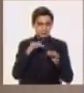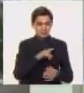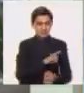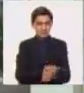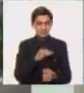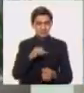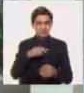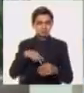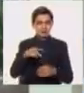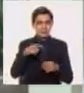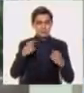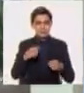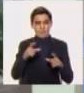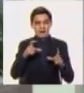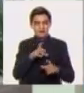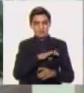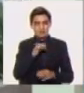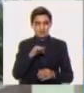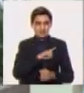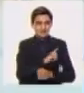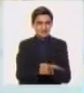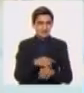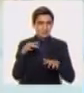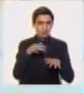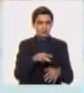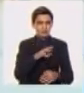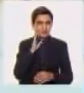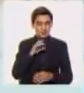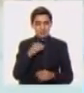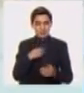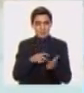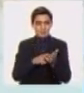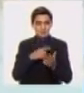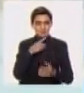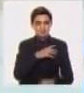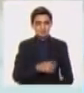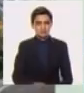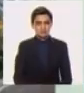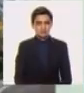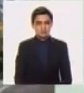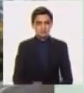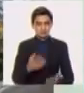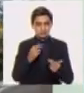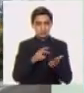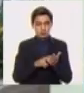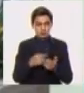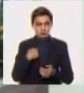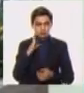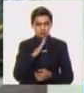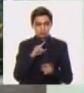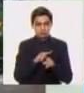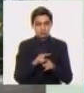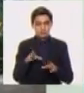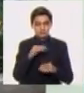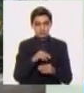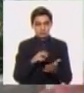естіп сыртқа шыққан дүкен сатушысы селдің күштілігінен селкетіп қорыққанын айтады. Қорқтым, конечно, қорқас әйел адам қорқады ғой